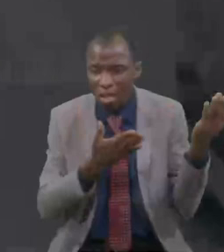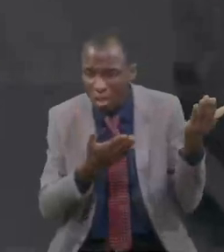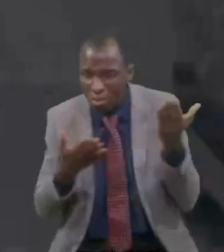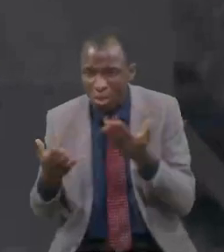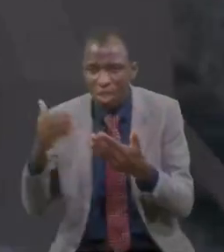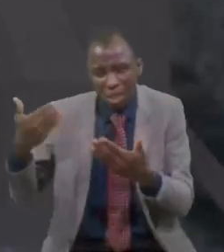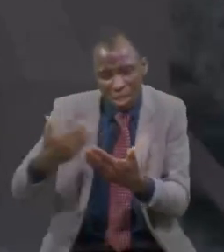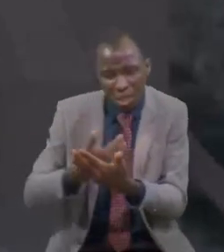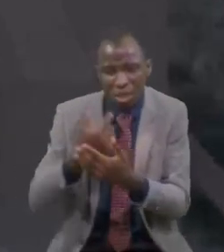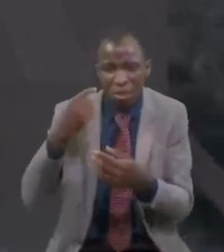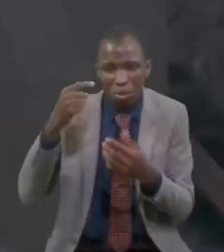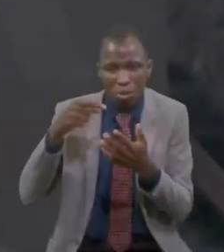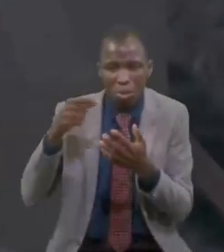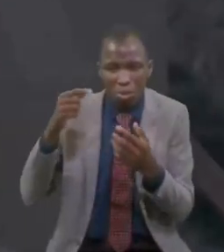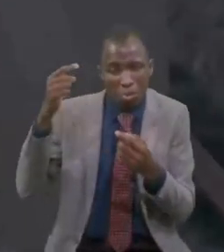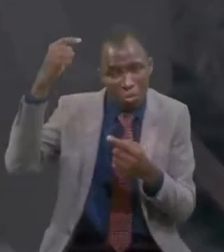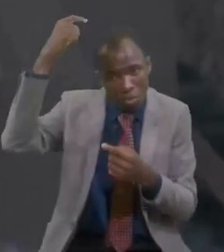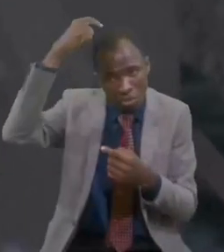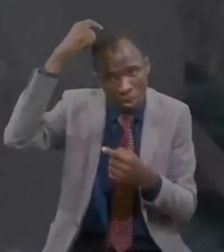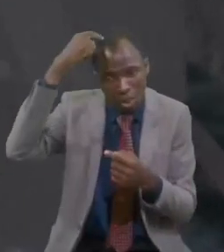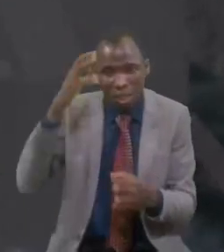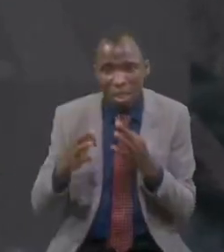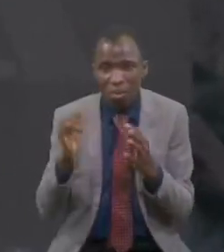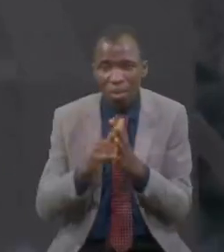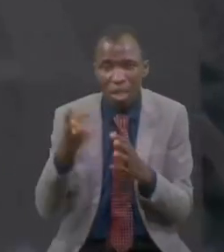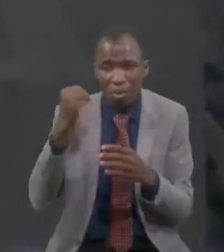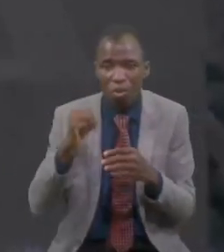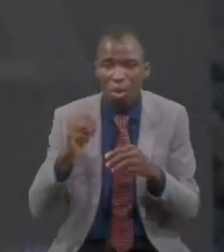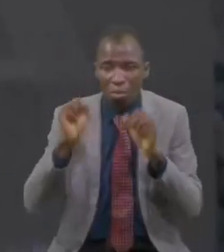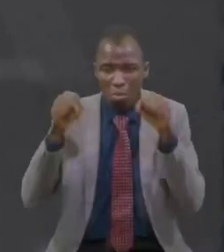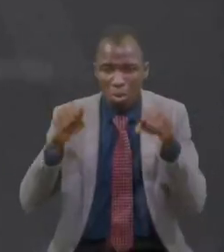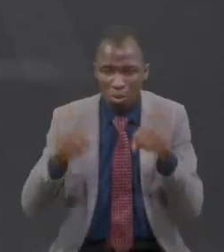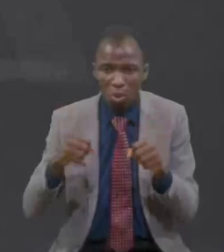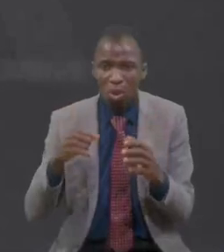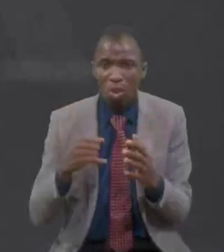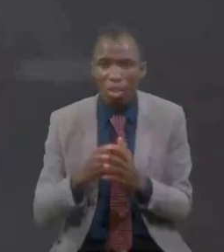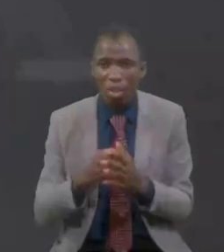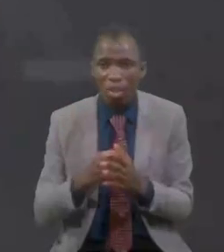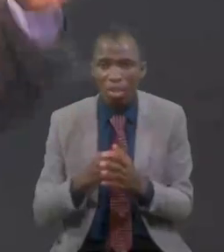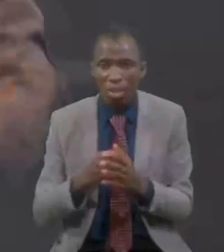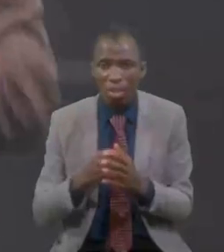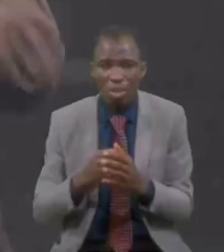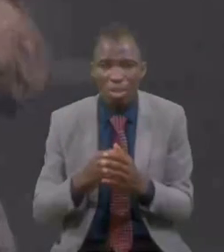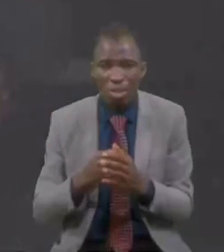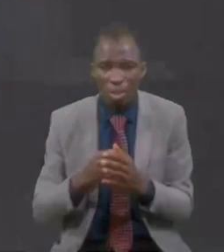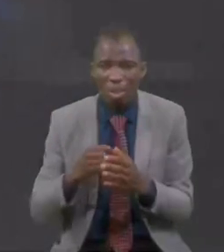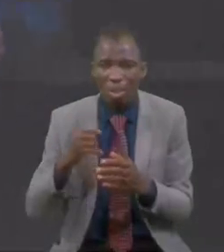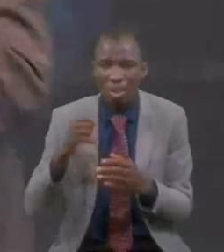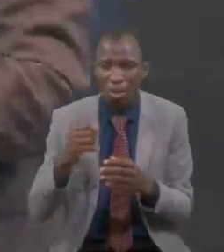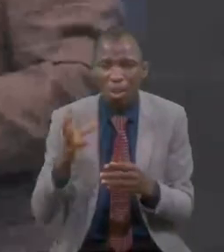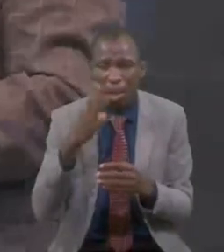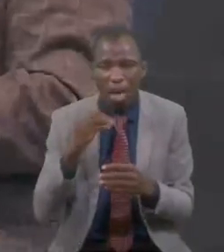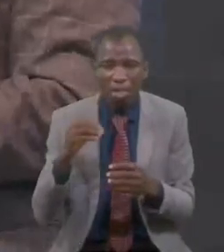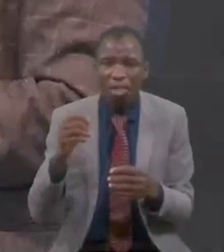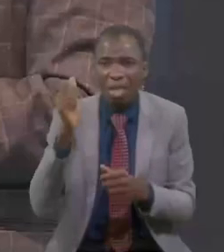voulez payer pour pour cela pour avoir de nouveaux cerveau est-ce que cela est possible pour